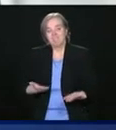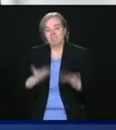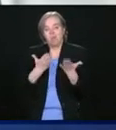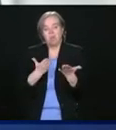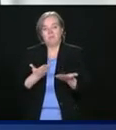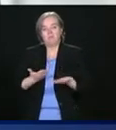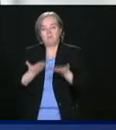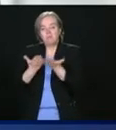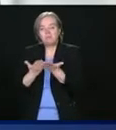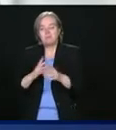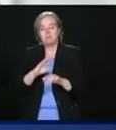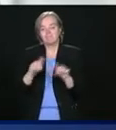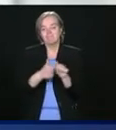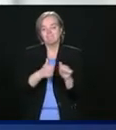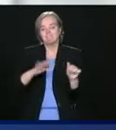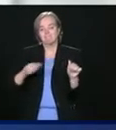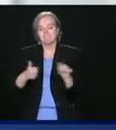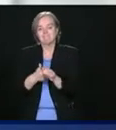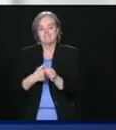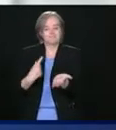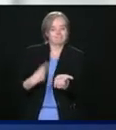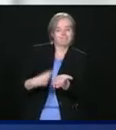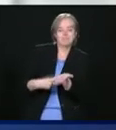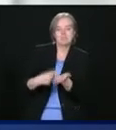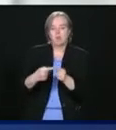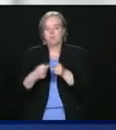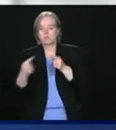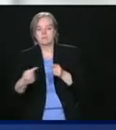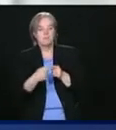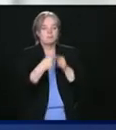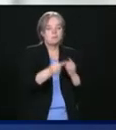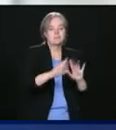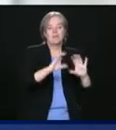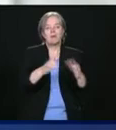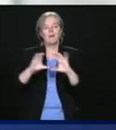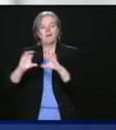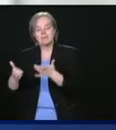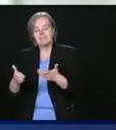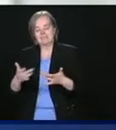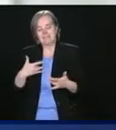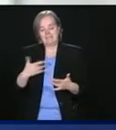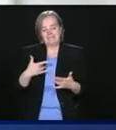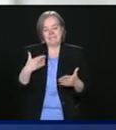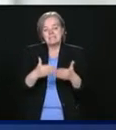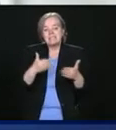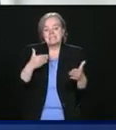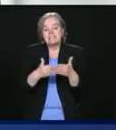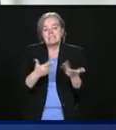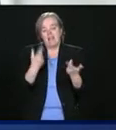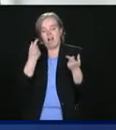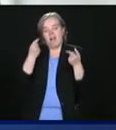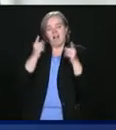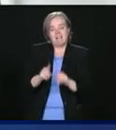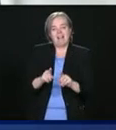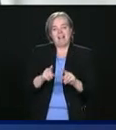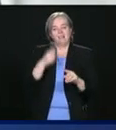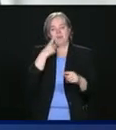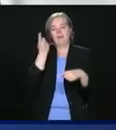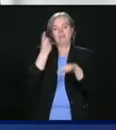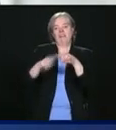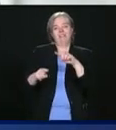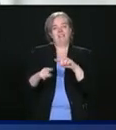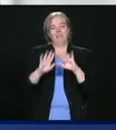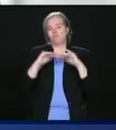et nous en discutons avec les autres partis et nous espérons que nous parviendront à une entente avec eux. Alors, on n'aura pas besoin